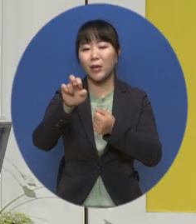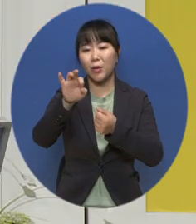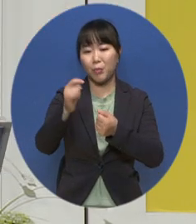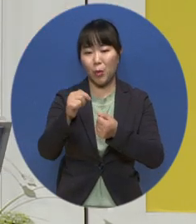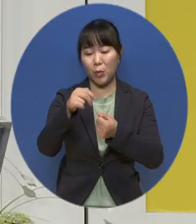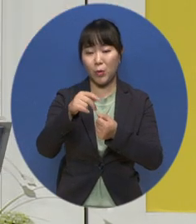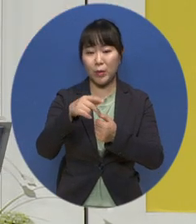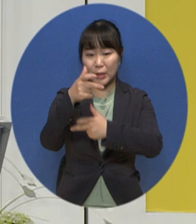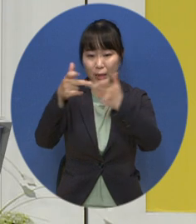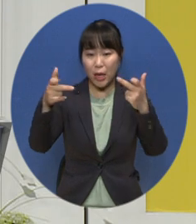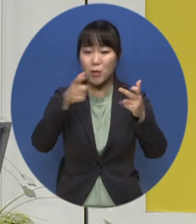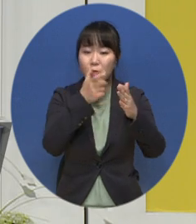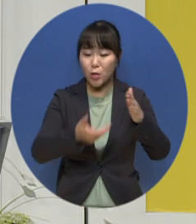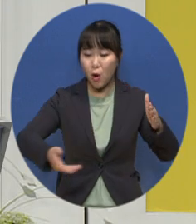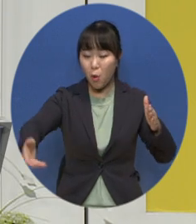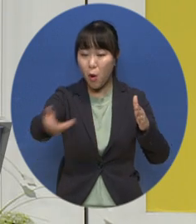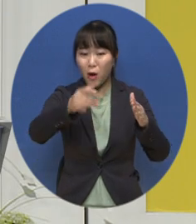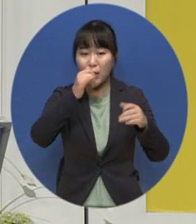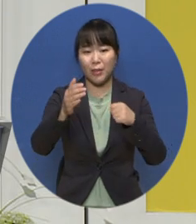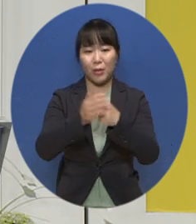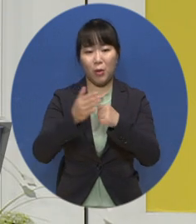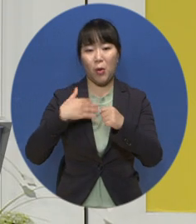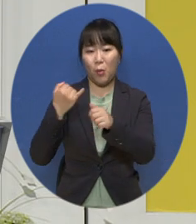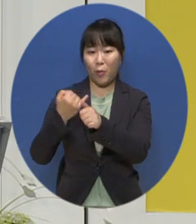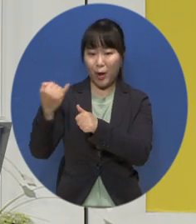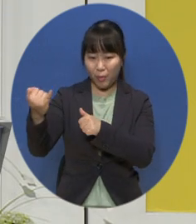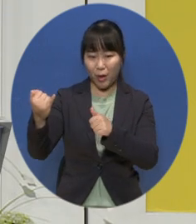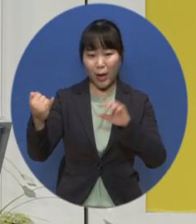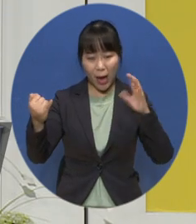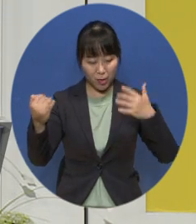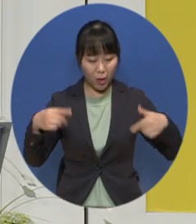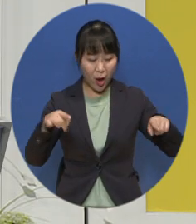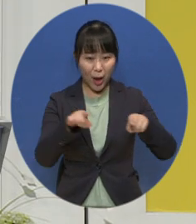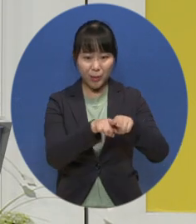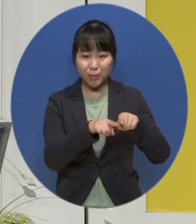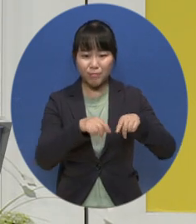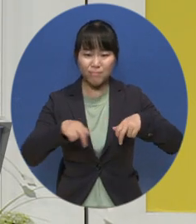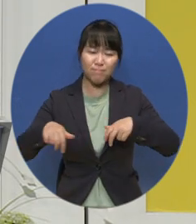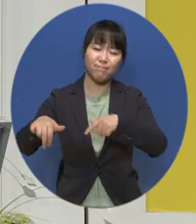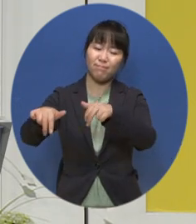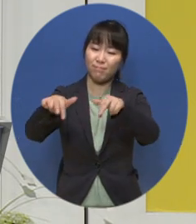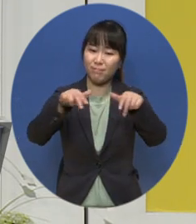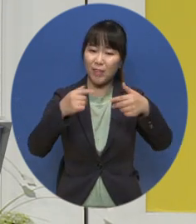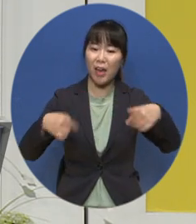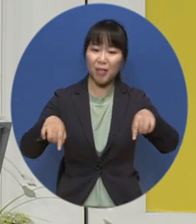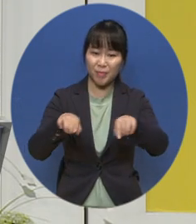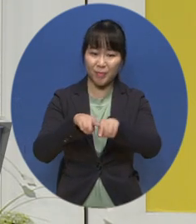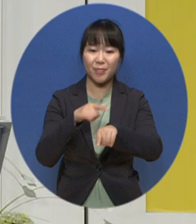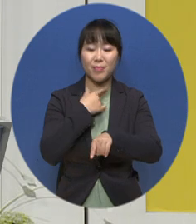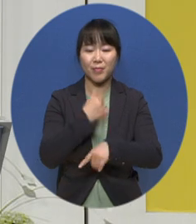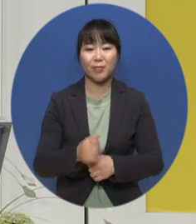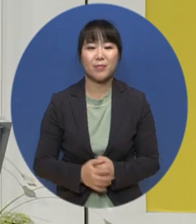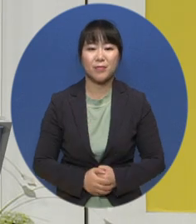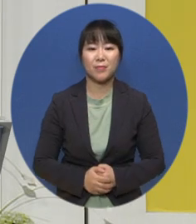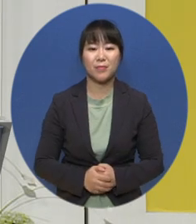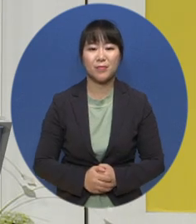만들어 놨어요 그게 이제 집사람하고 애들하고 이제 들거든요 올라와 생각한 받고 또 얼굴은 내라고 일어나는데